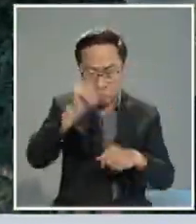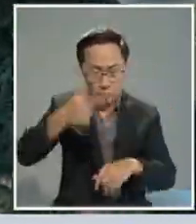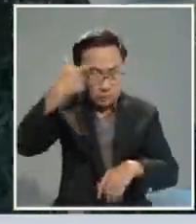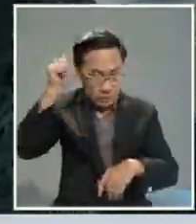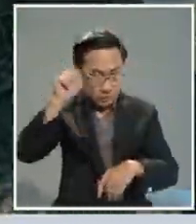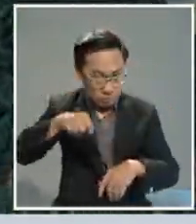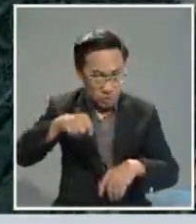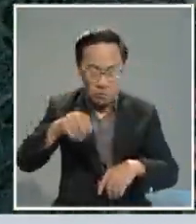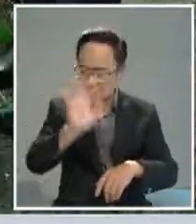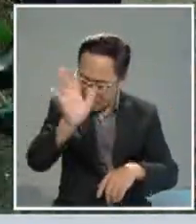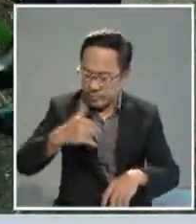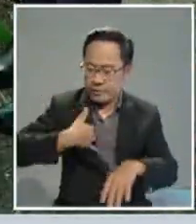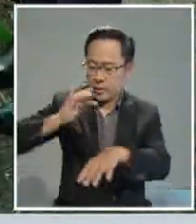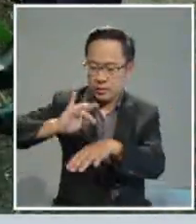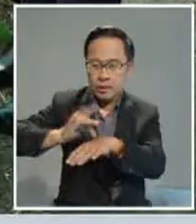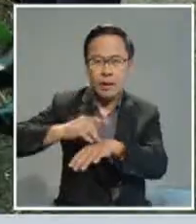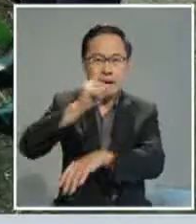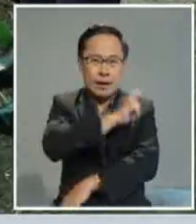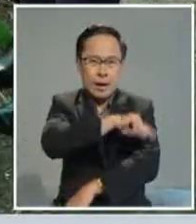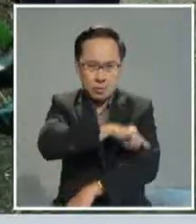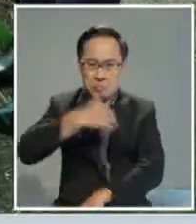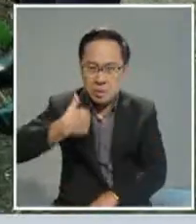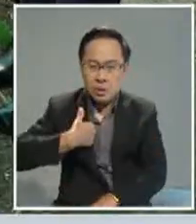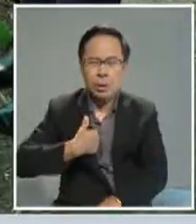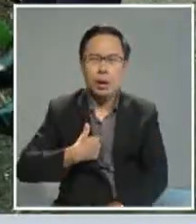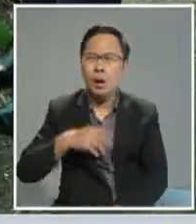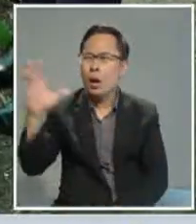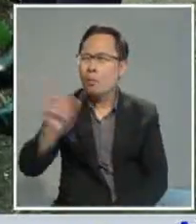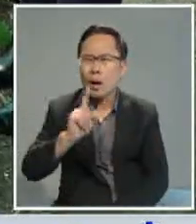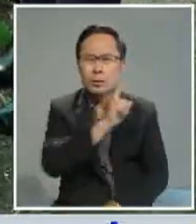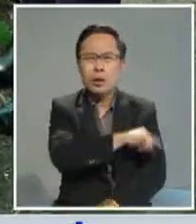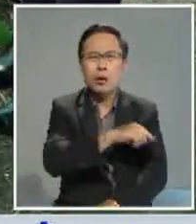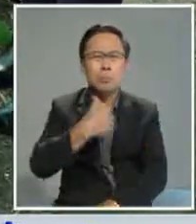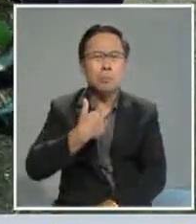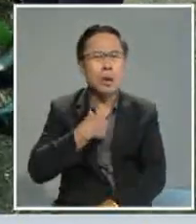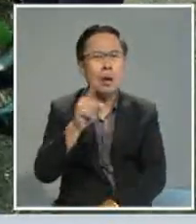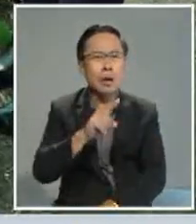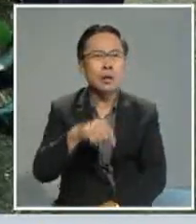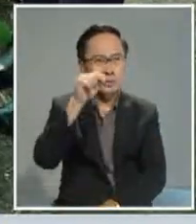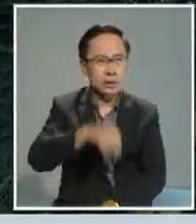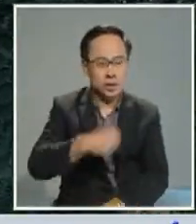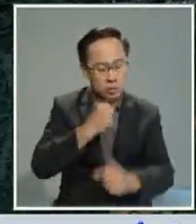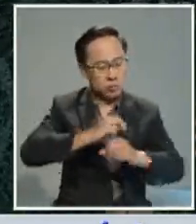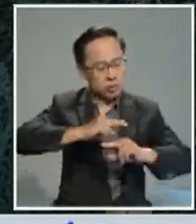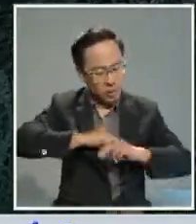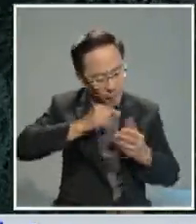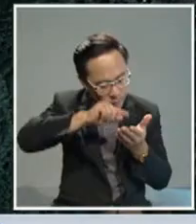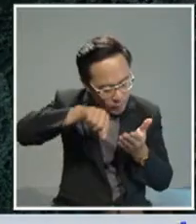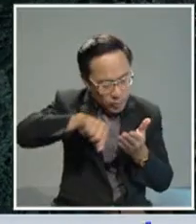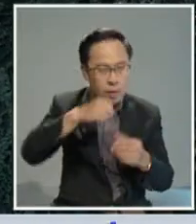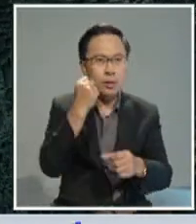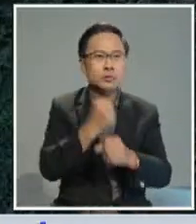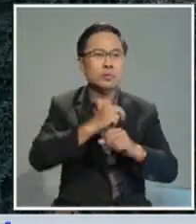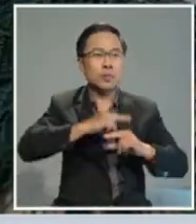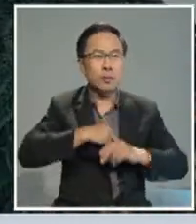ในเมื่อมีสีดำก็ต้องมีสีขาว เจ๊ไปเอามาจากไหนพันสีขาวเนี่ย พันสีขาวมีหลากหลายแล้วที่นี่ก็เขี่ยเชื้อเองด้วย เสียดายจังเลยว่าจะเอ